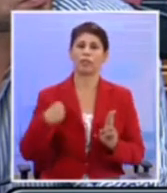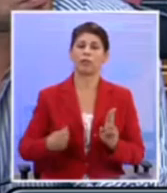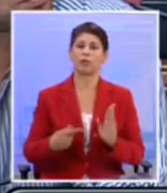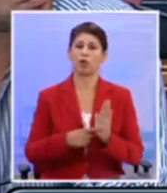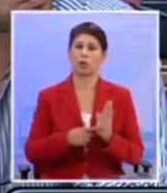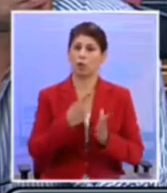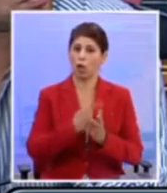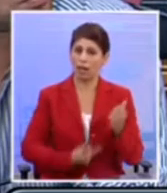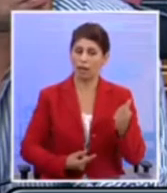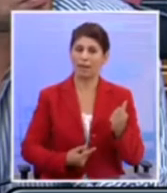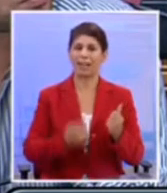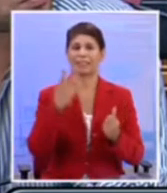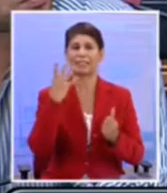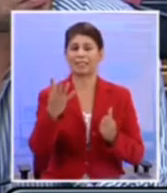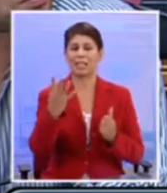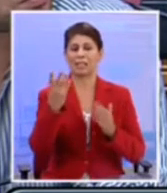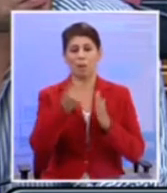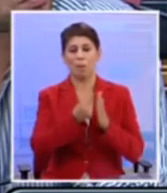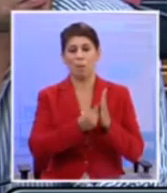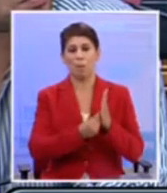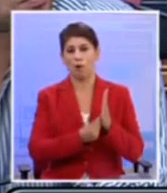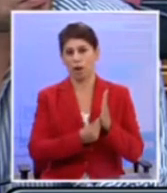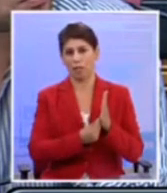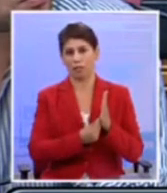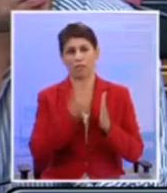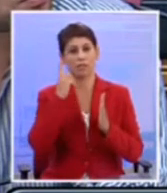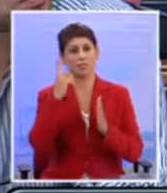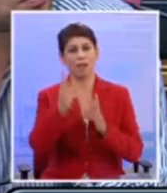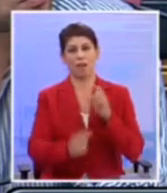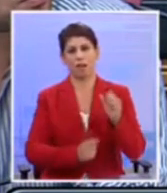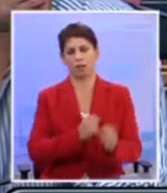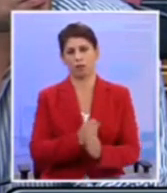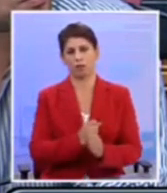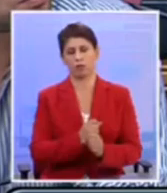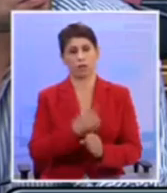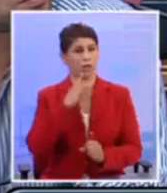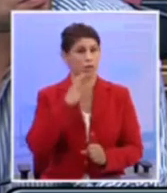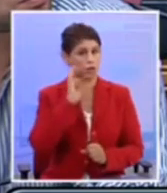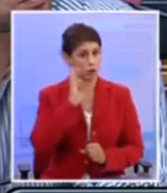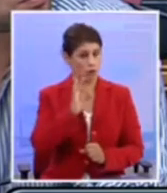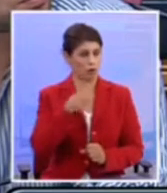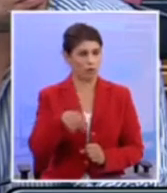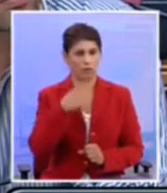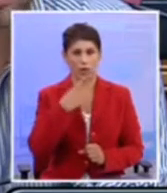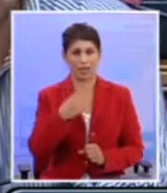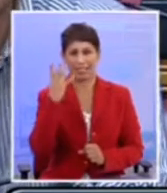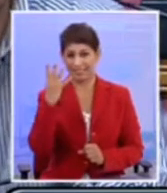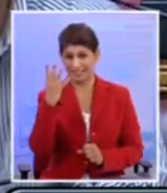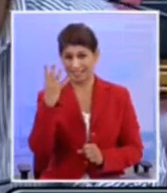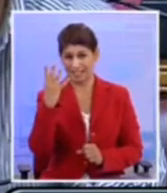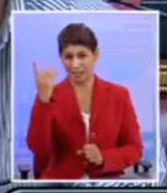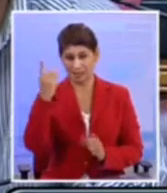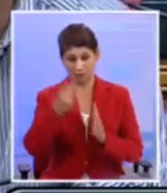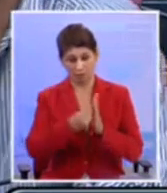δημοσιονομικό έλλειμμα κατά 4 ποσοστιαίες μονάδες σε ένα μόνο έτος. Στόχο των Εδώ μιλάει για τις 4